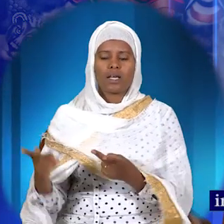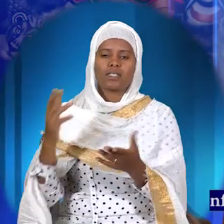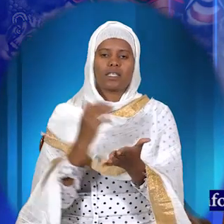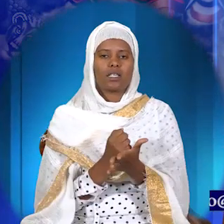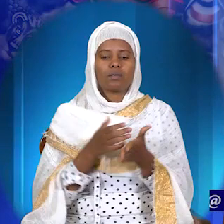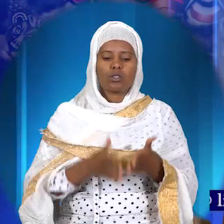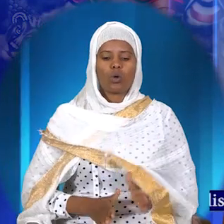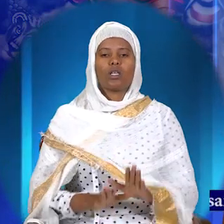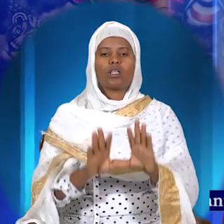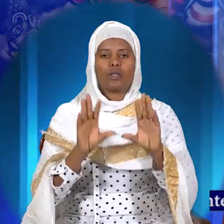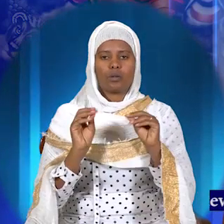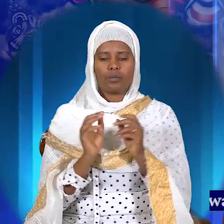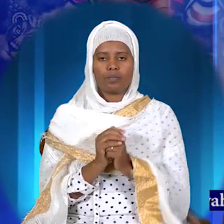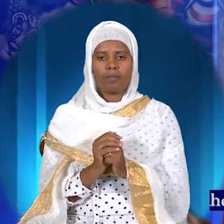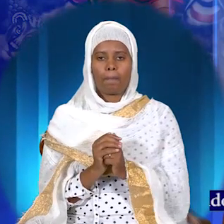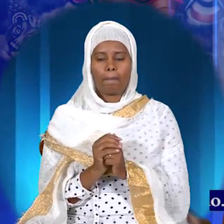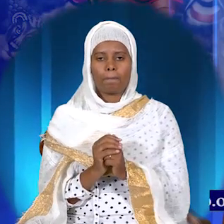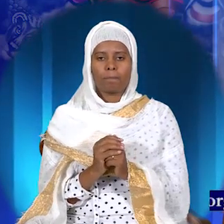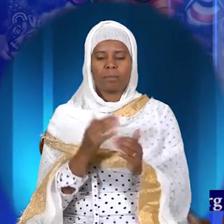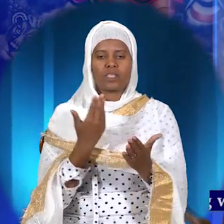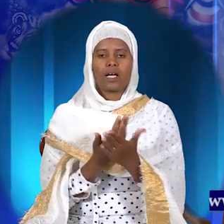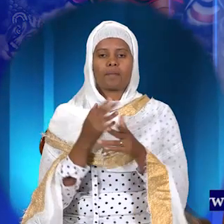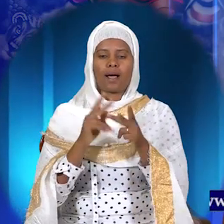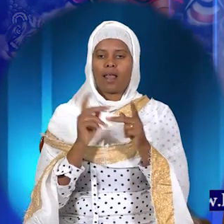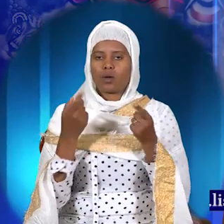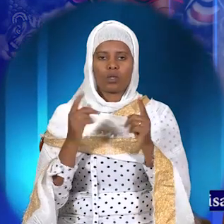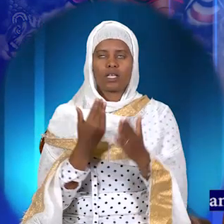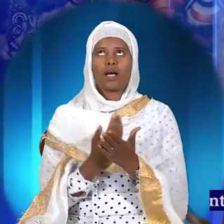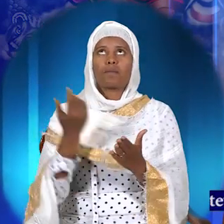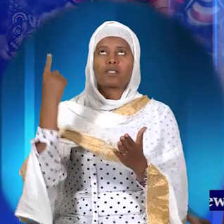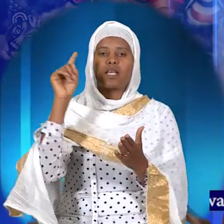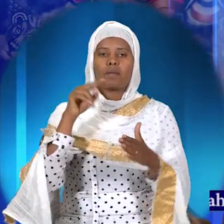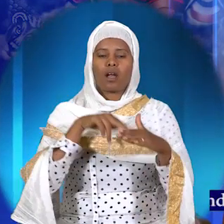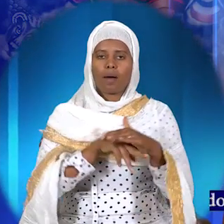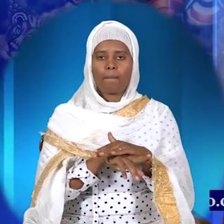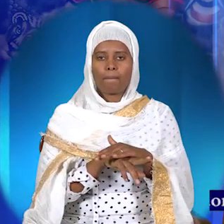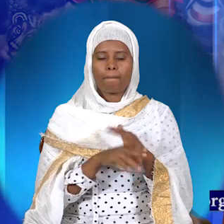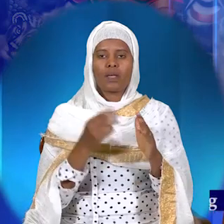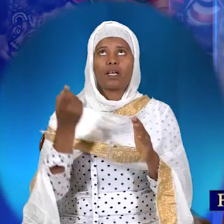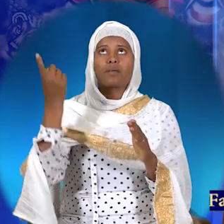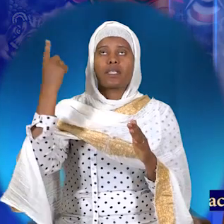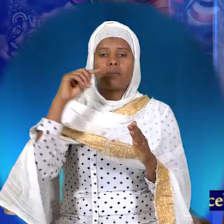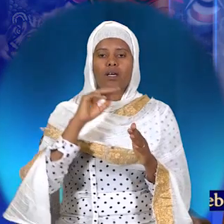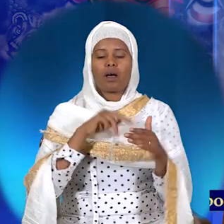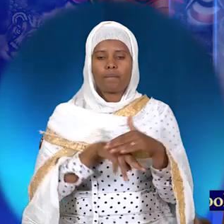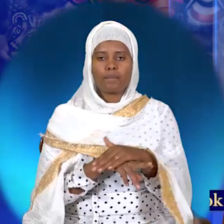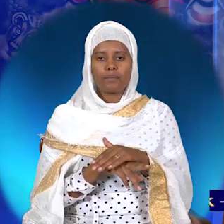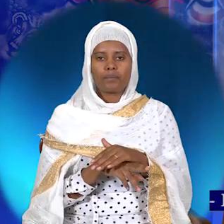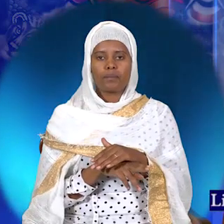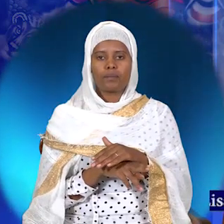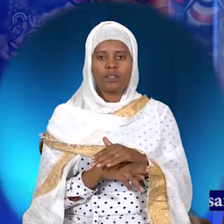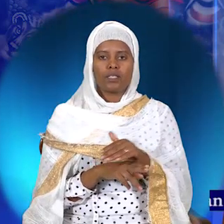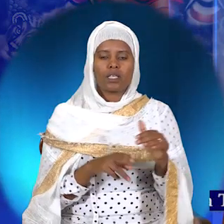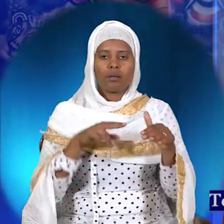ባህሪ ዝተረኽበ ዝተወልደ እዩ። ካብ ካልእ ዘይኮነ ካብ እግዚኣብሔር ኣብ ኢሉ ካብ እግዚኣብሔር